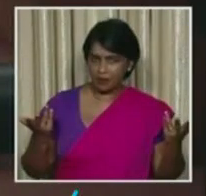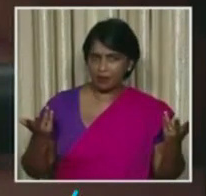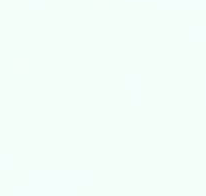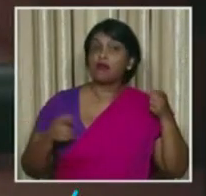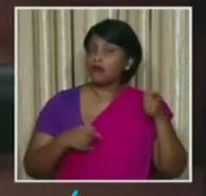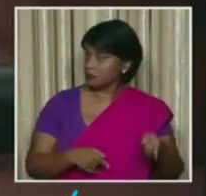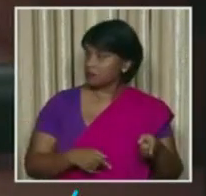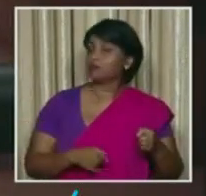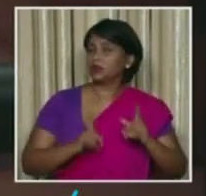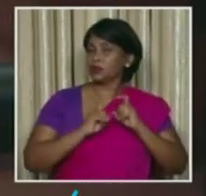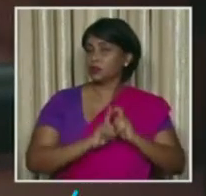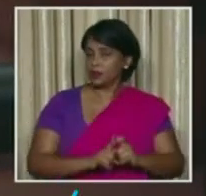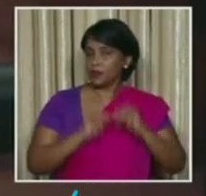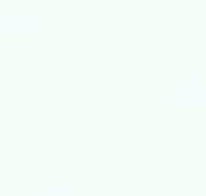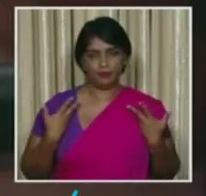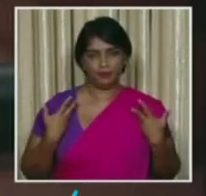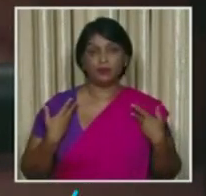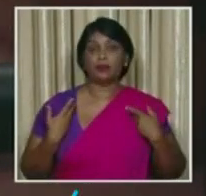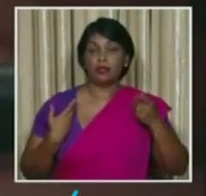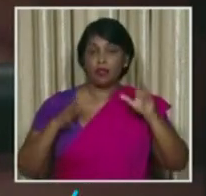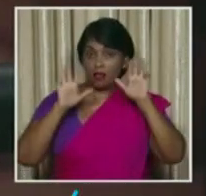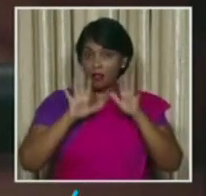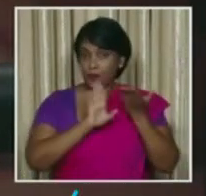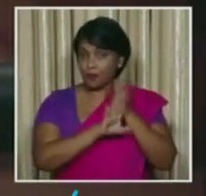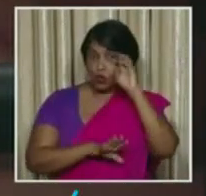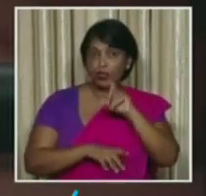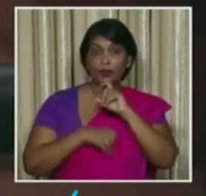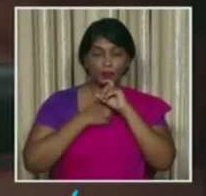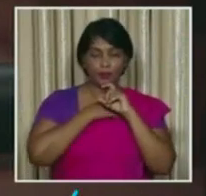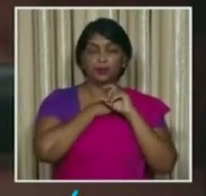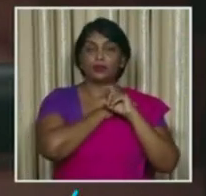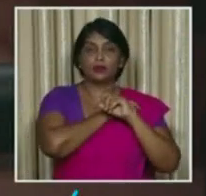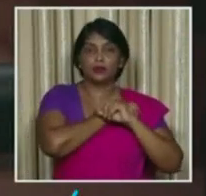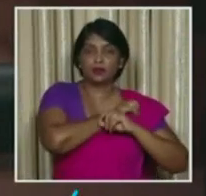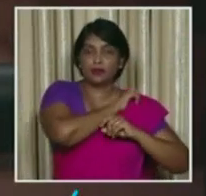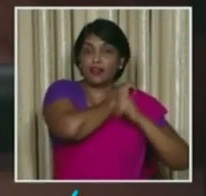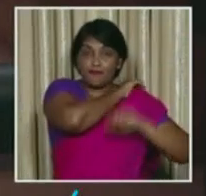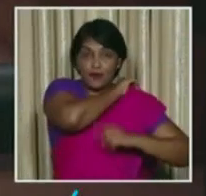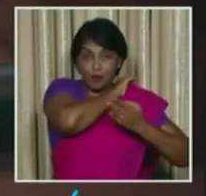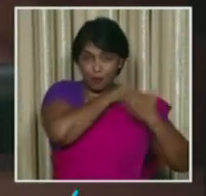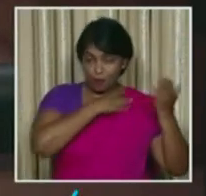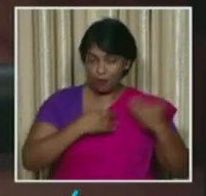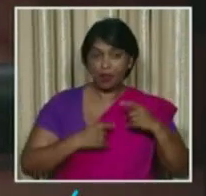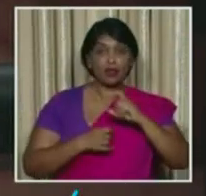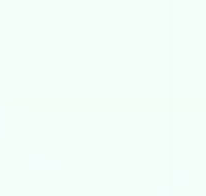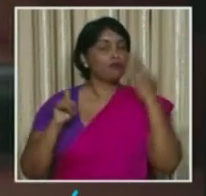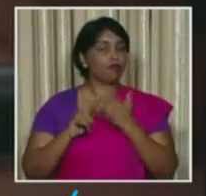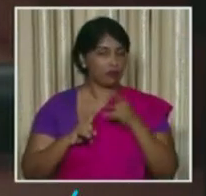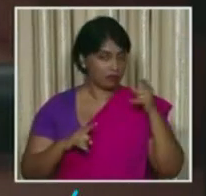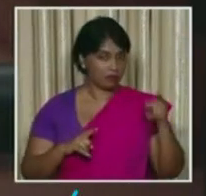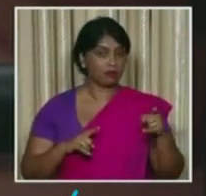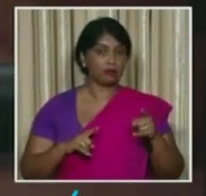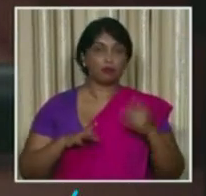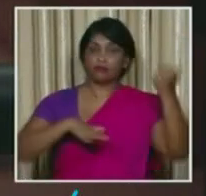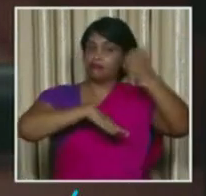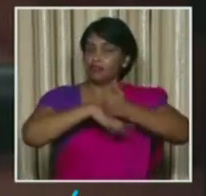ඒක ඉතාමත් බරපතල ව්‍යවස්ථා උල්ලංඝනය කිරීමක්. 9 වෙනි දින උදේ අධිකරණයේ නඩුවක් විභාගයට ලක් වෙමින් තිබියදී ඒ නඩුව පිළිබඳ ඔබතුමා ඔය